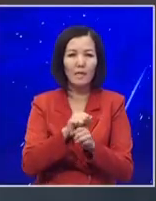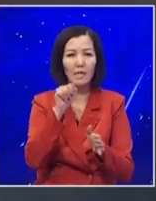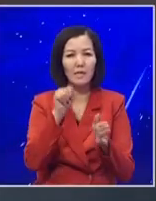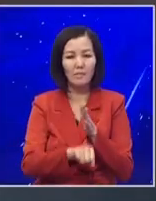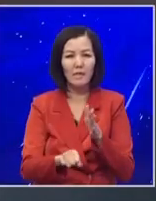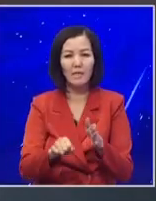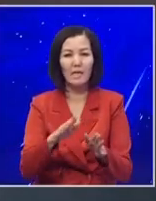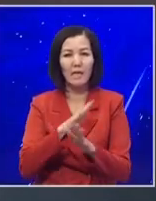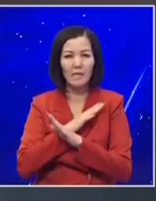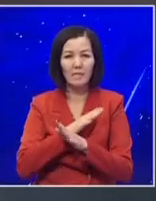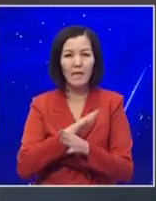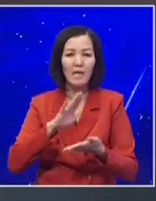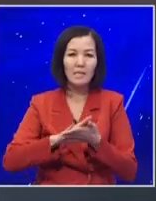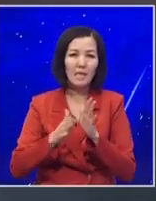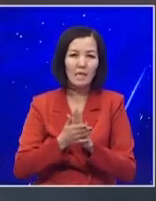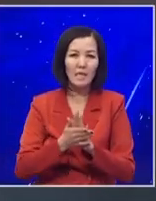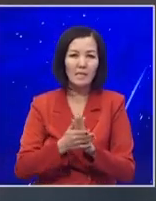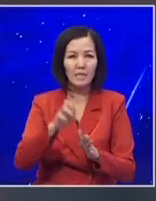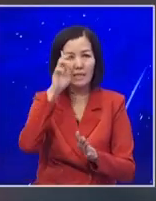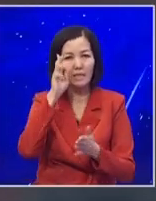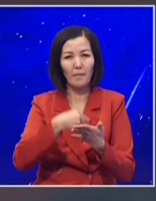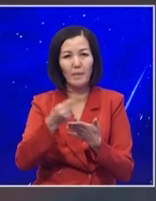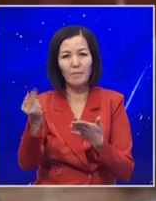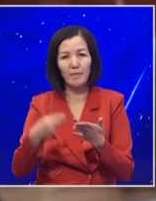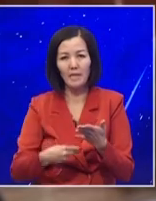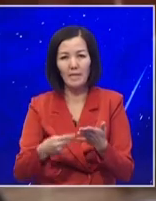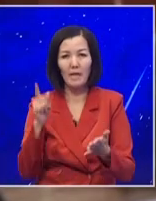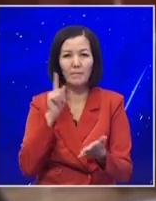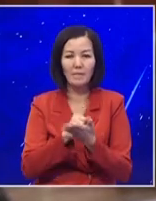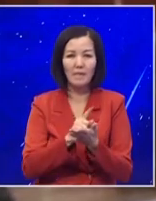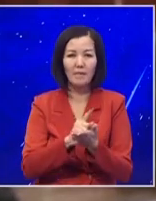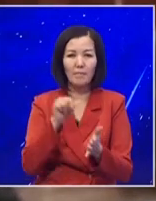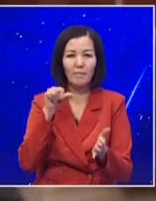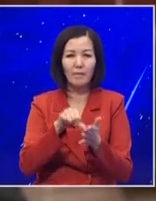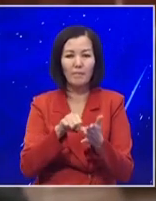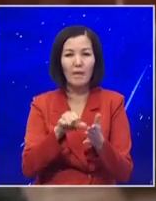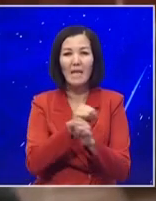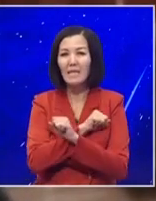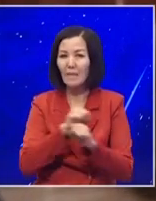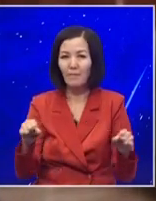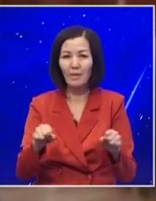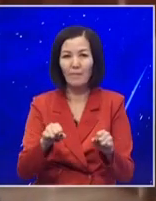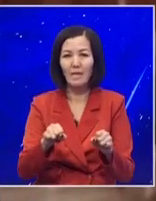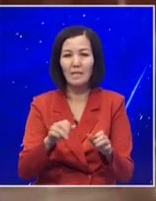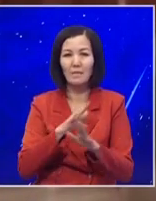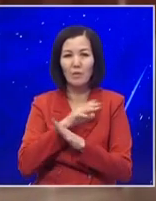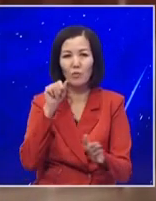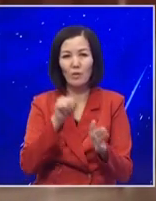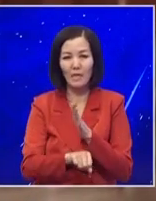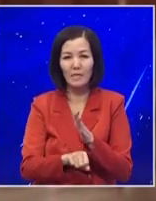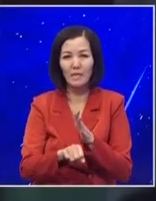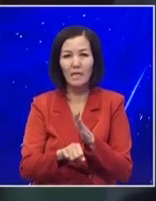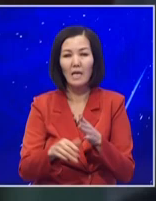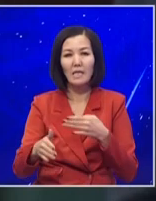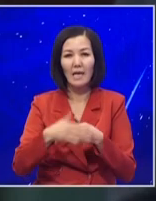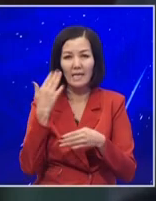казни. Согласно документу, страны-подписанты принимают обязательства не применять смертную казнь и принимать все